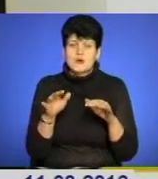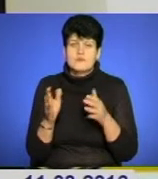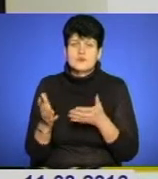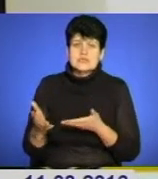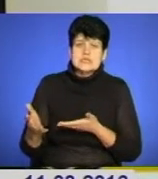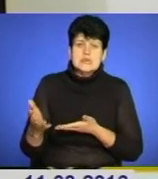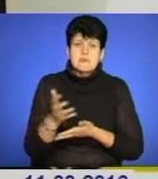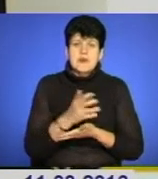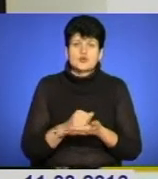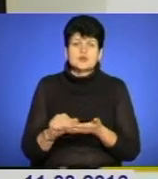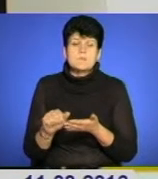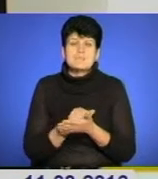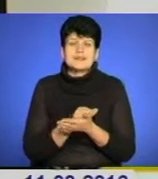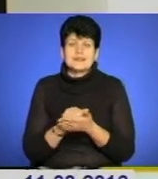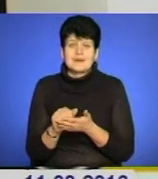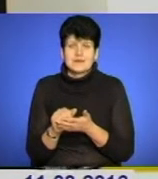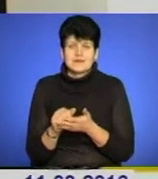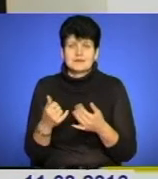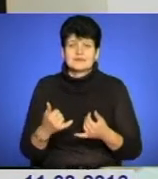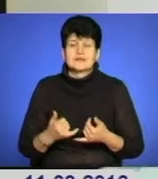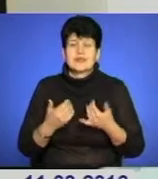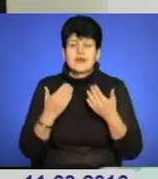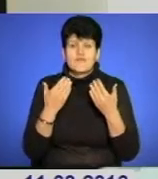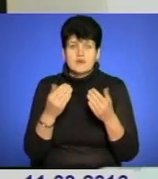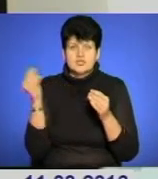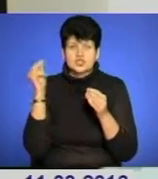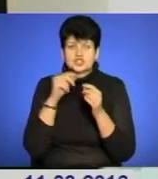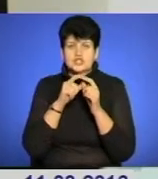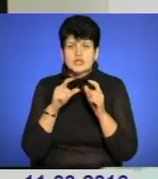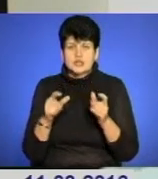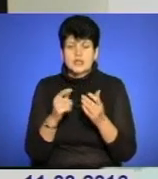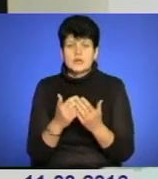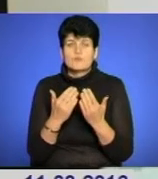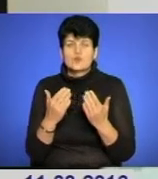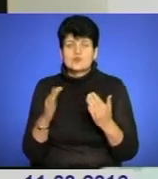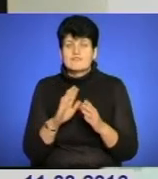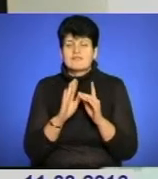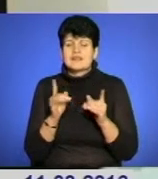Збираючи матеріали для ваших шкільних музеїв, ви